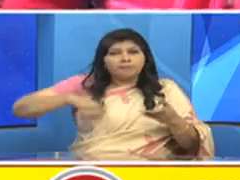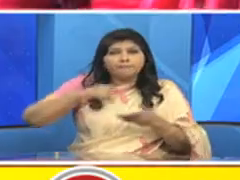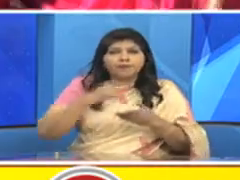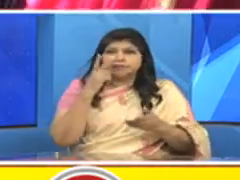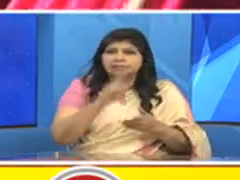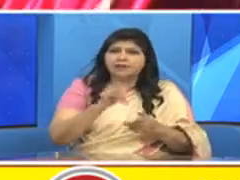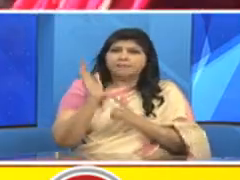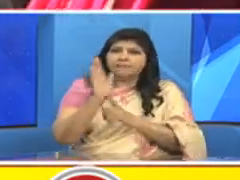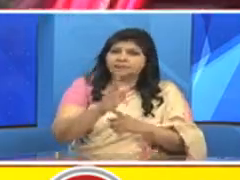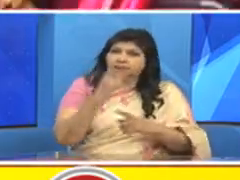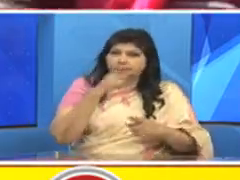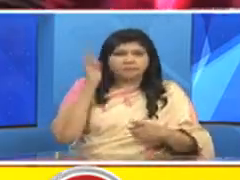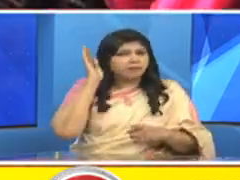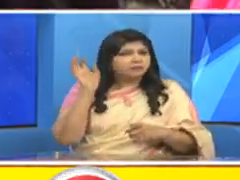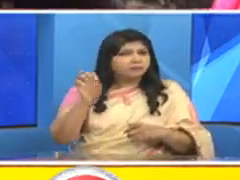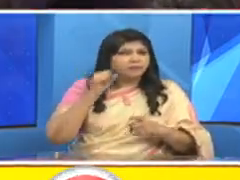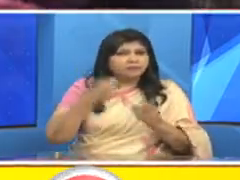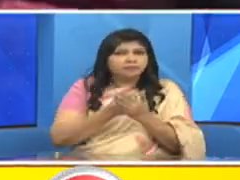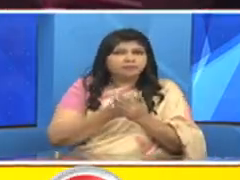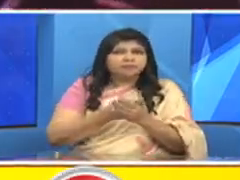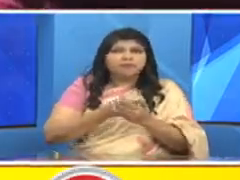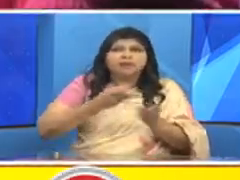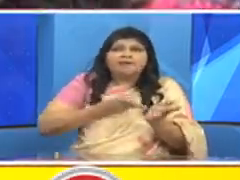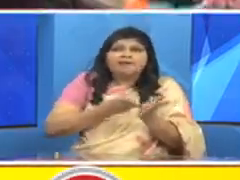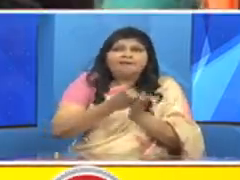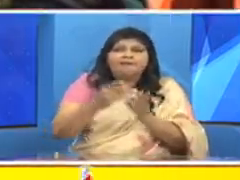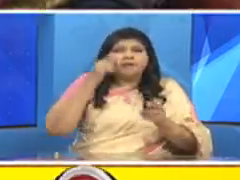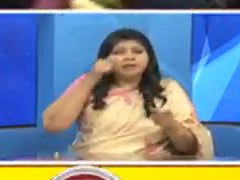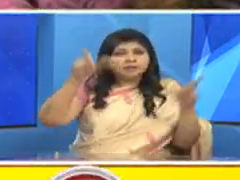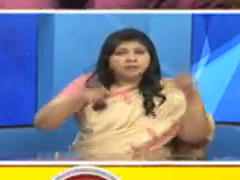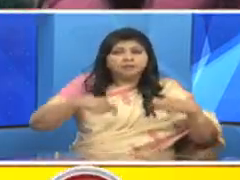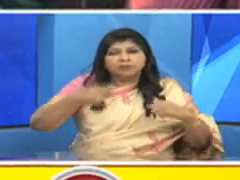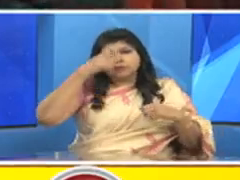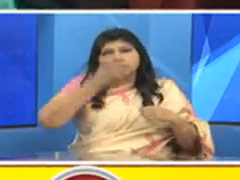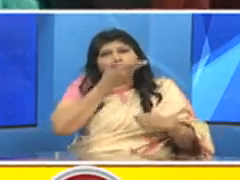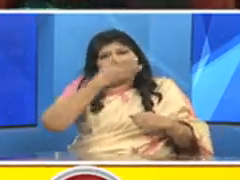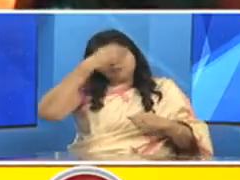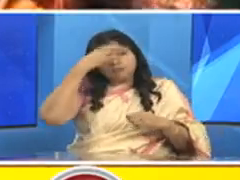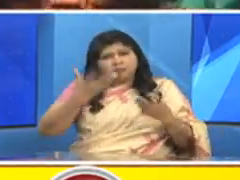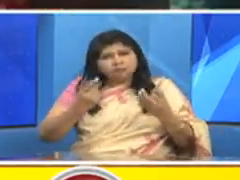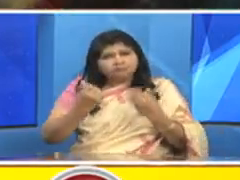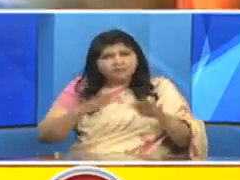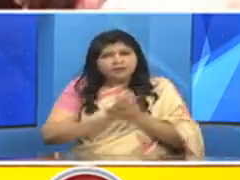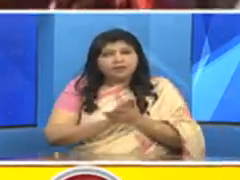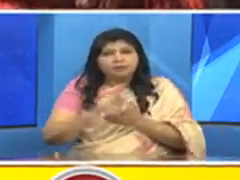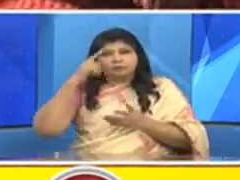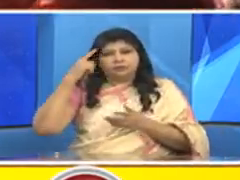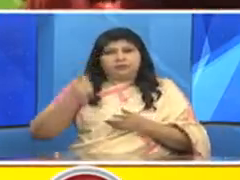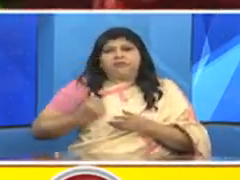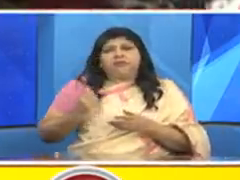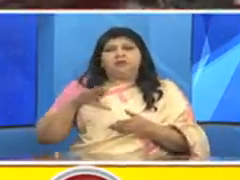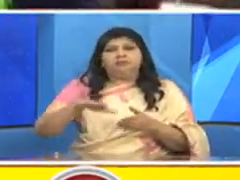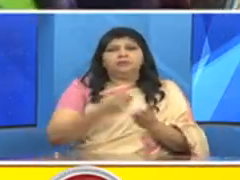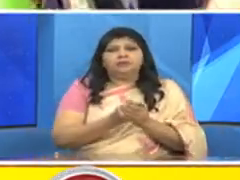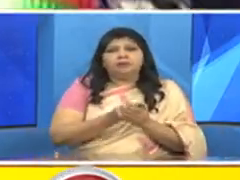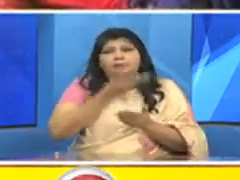एक ऐसा ही उदाहरण सामने आया है। गांव वालों ने जल संकट से निपटने के लिए खुद ही गांव तक पानी लाने का संकल्प लिया।